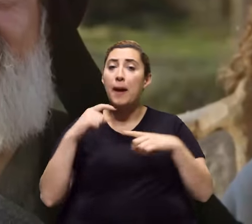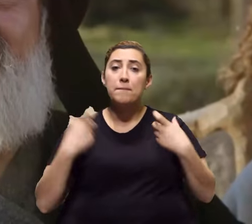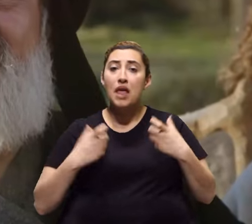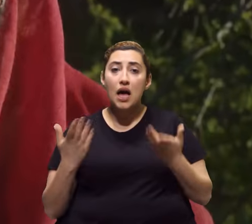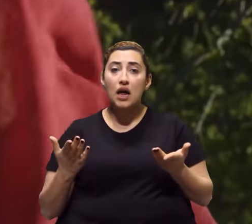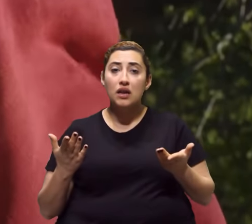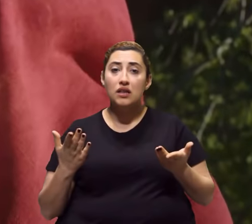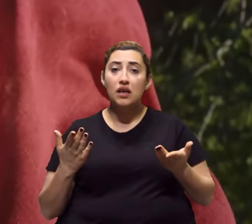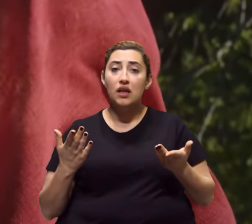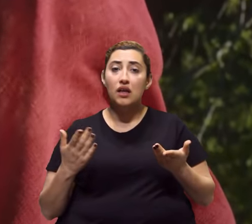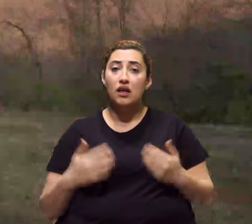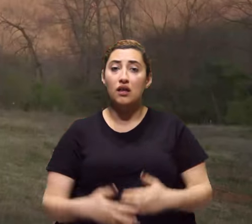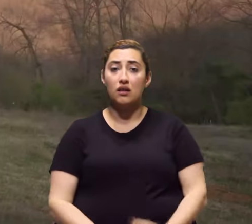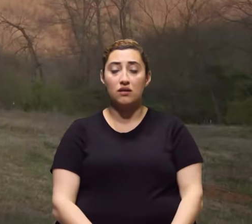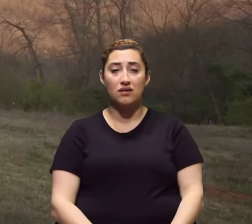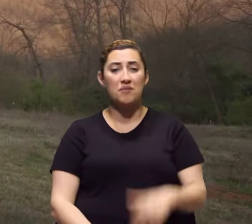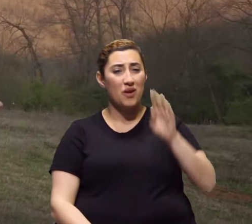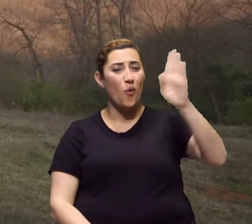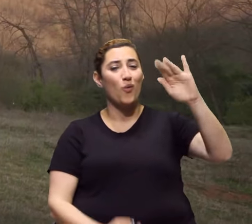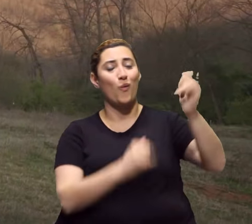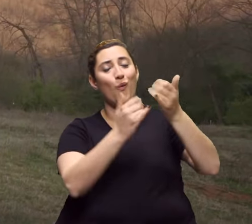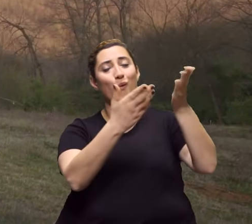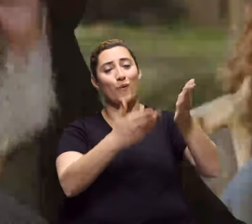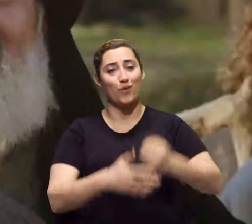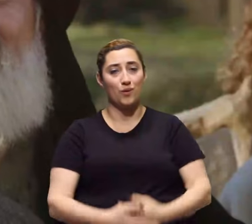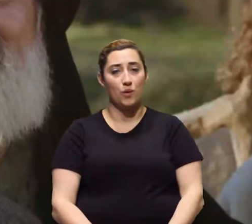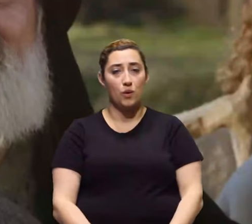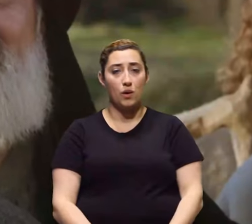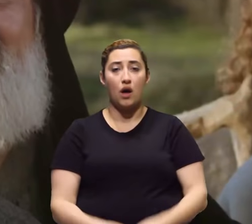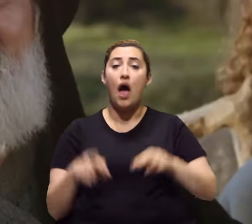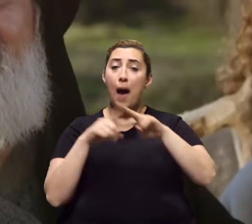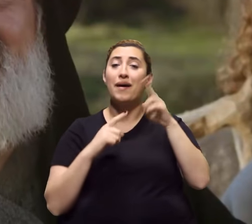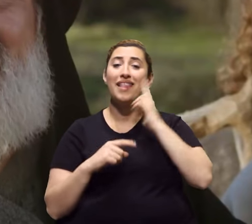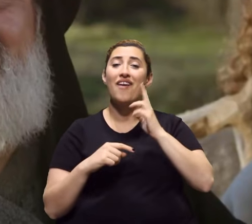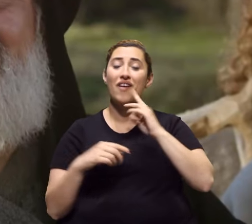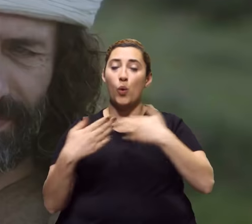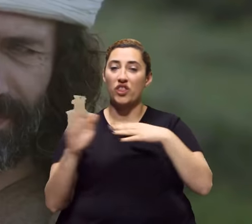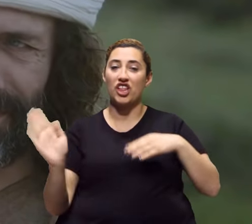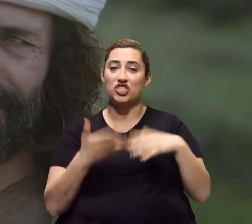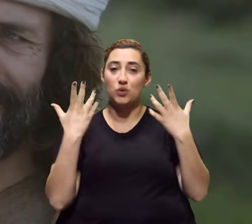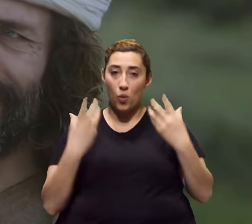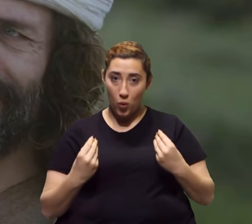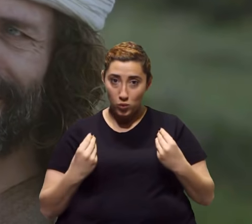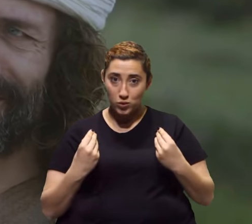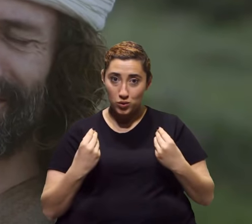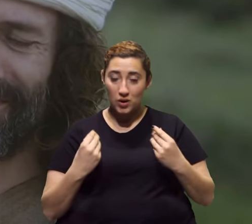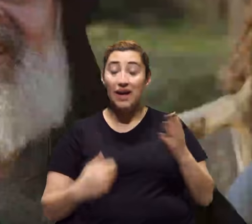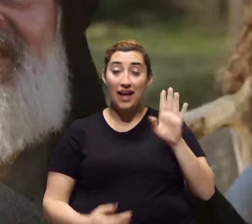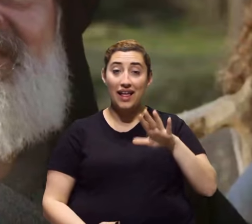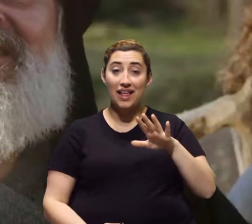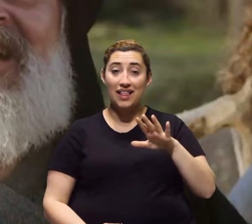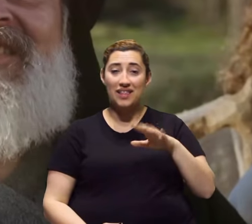İbrahim'im nerededir? Az ötede oynar. Ahmet Efendi halvetten çıktı.